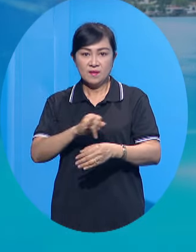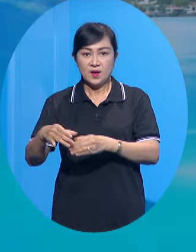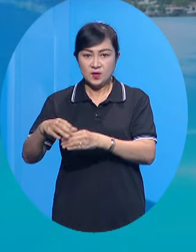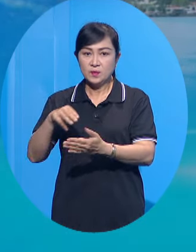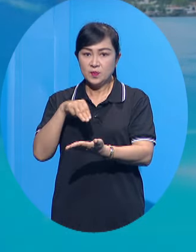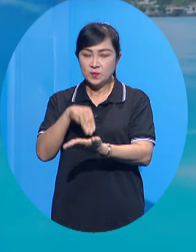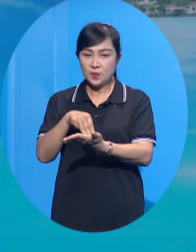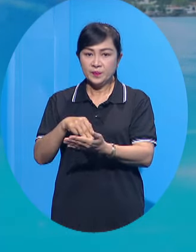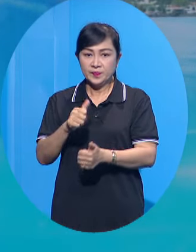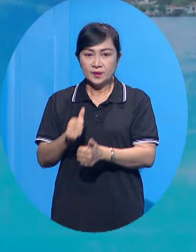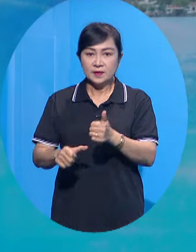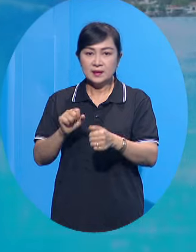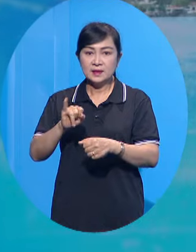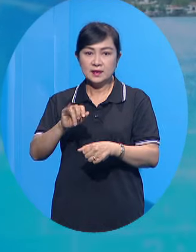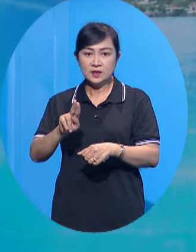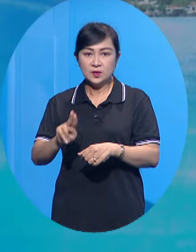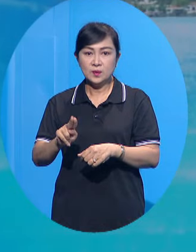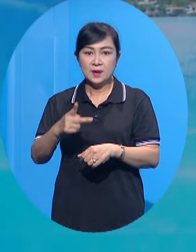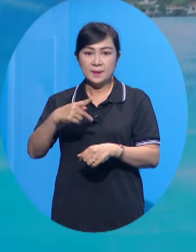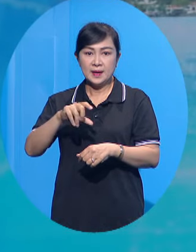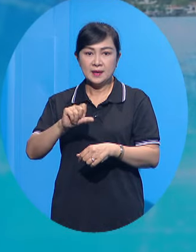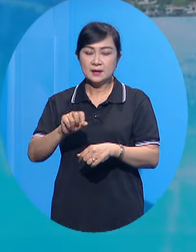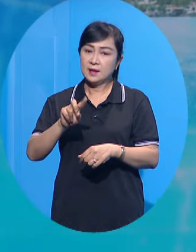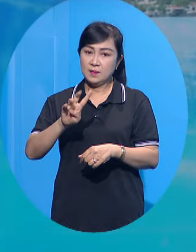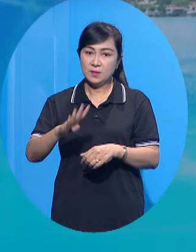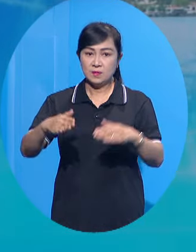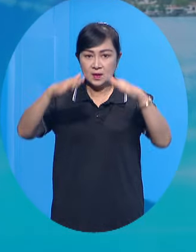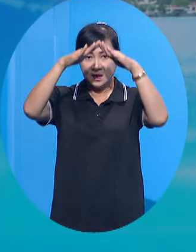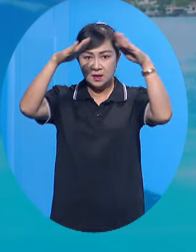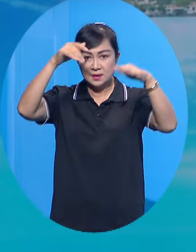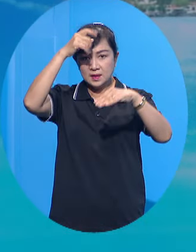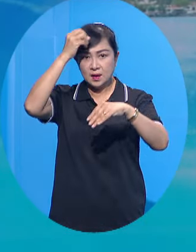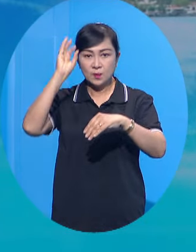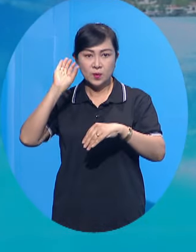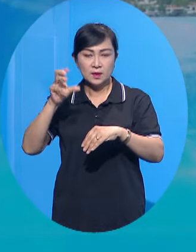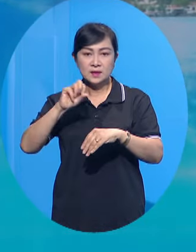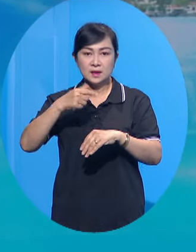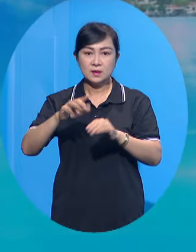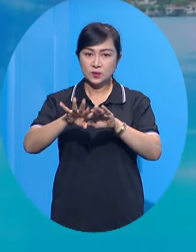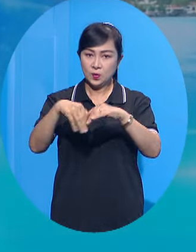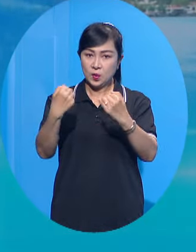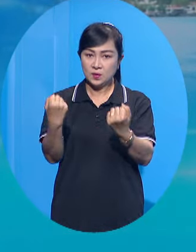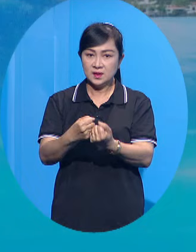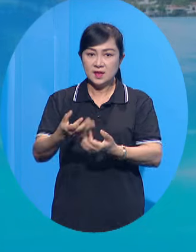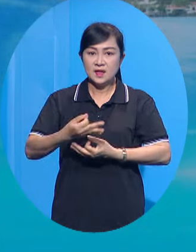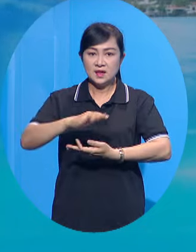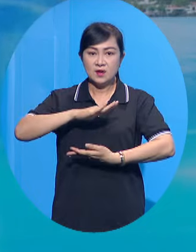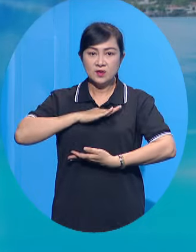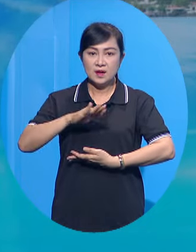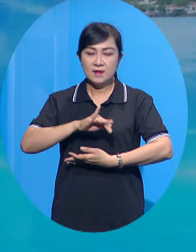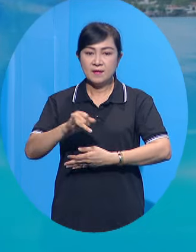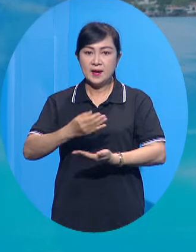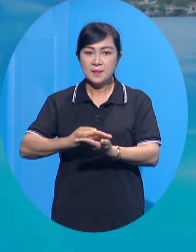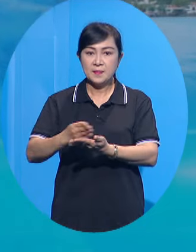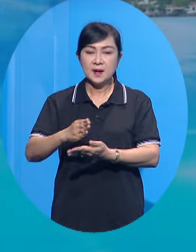nhóm chuyên nghiệp. Cuộc thi SIU Piano Competition 2024 do Trường Đại học Quốc tế Sài Gòn tổ chức năm nay cũng trao các giải